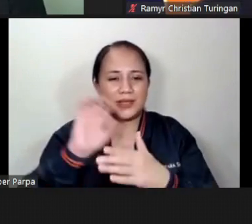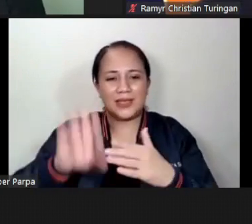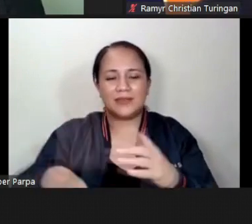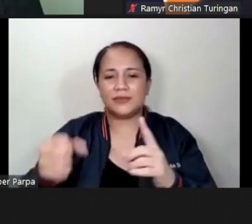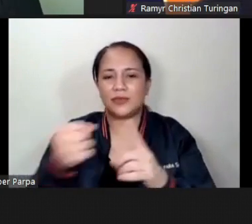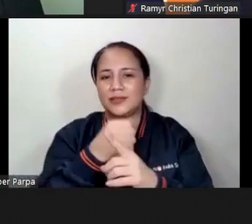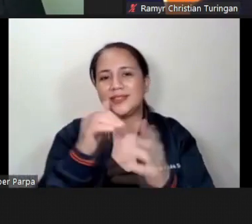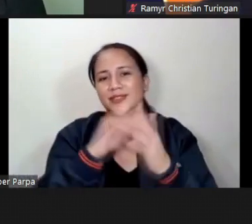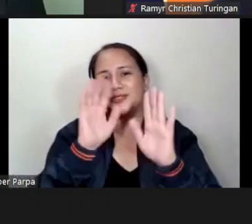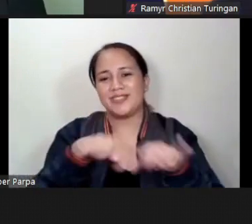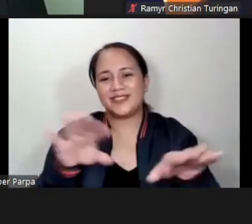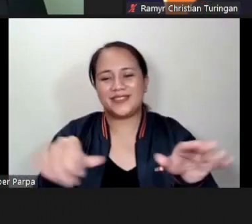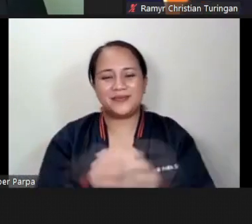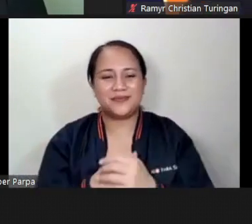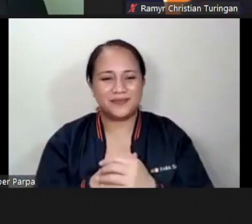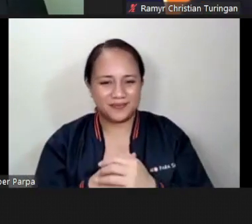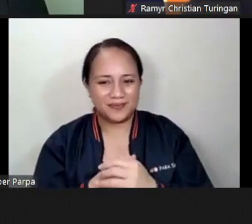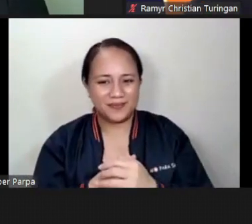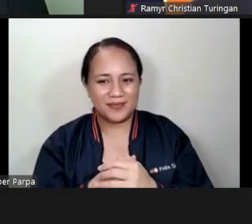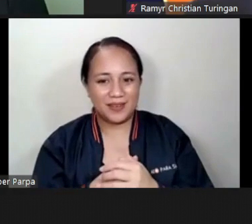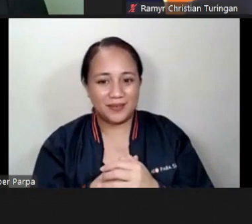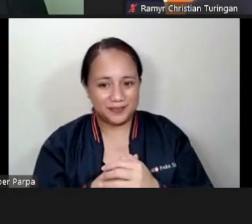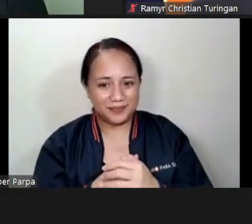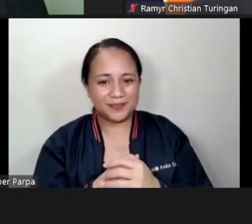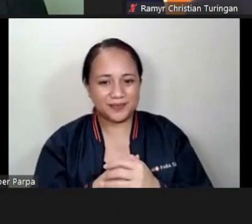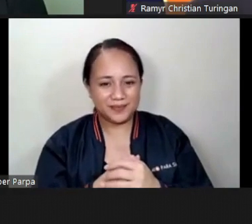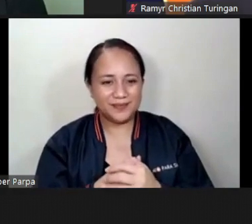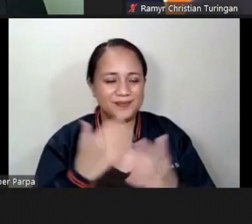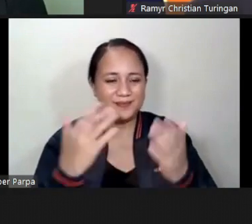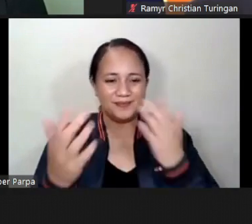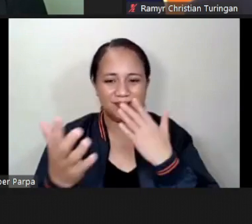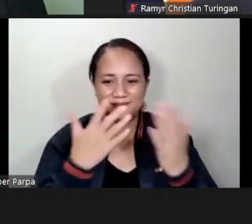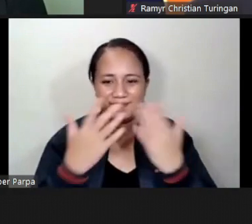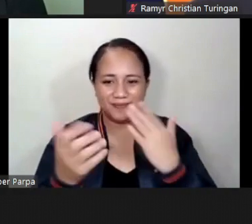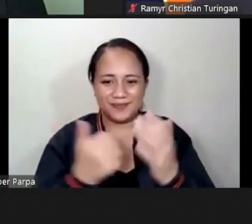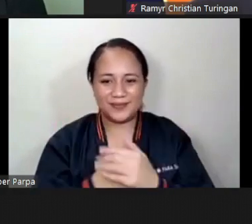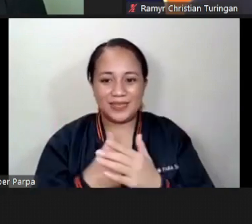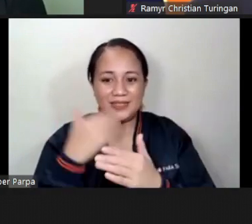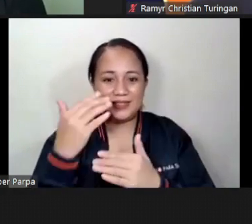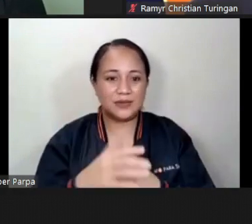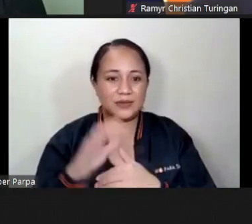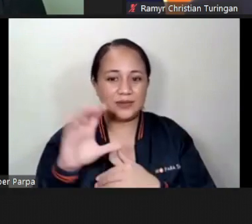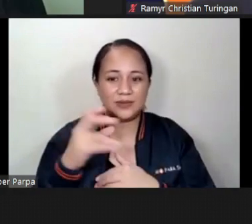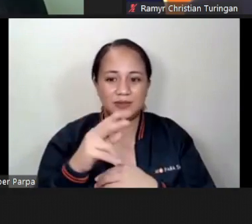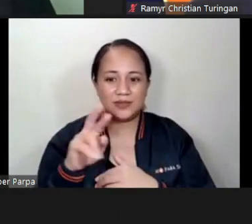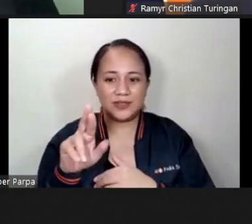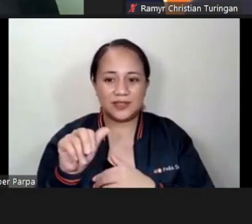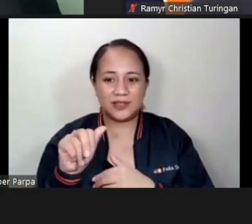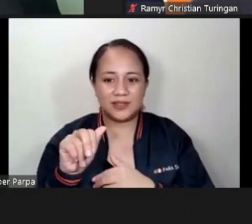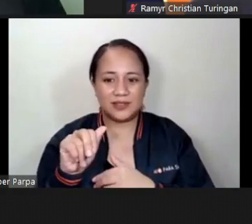against children. Thank you so much, Wenz. Now, Charisse.